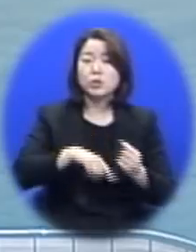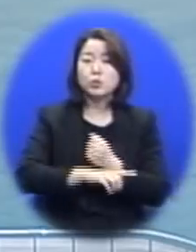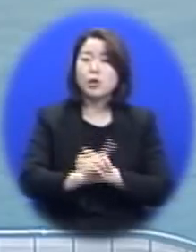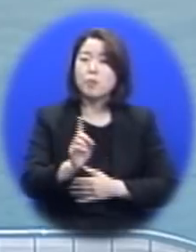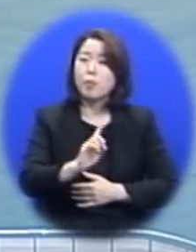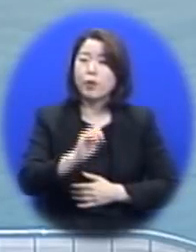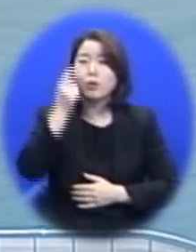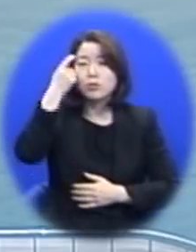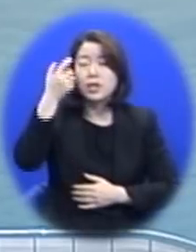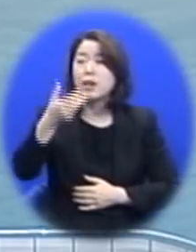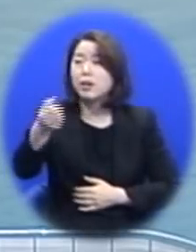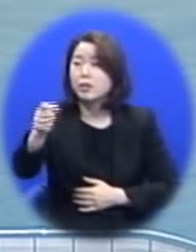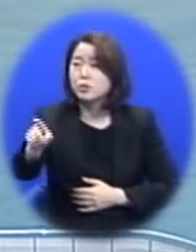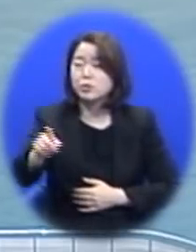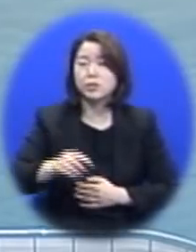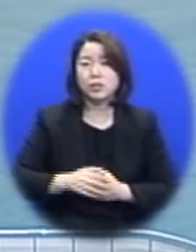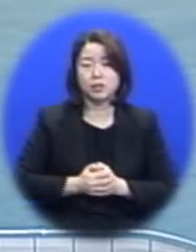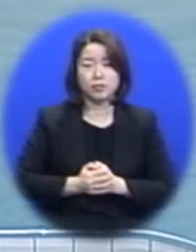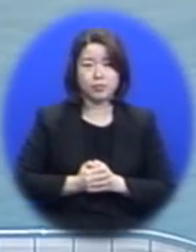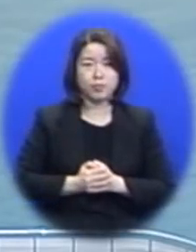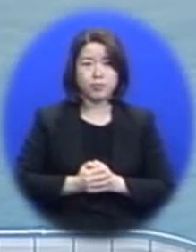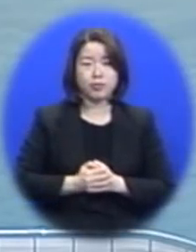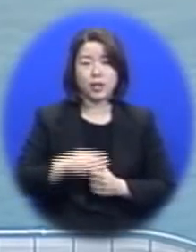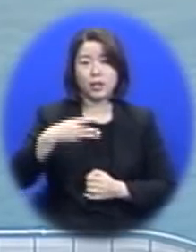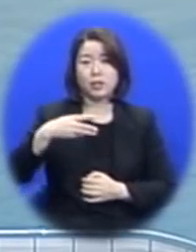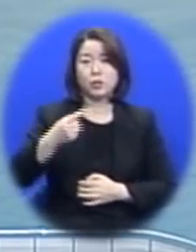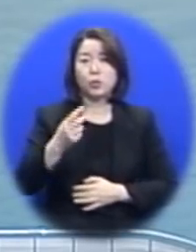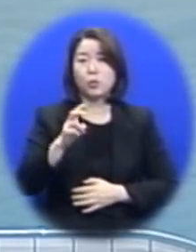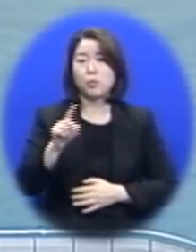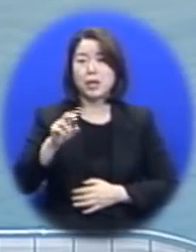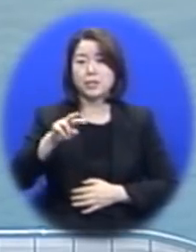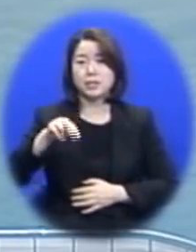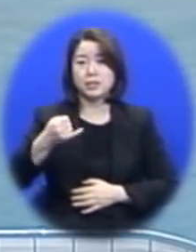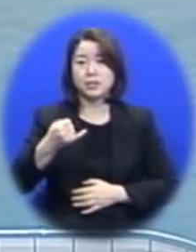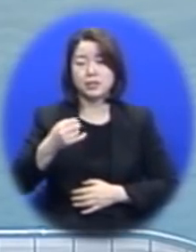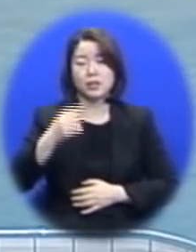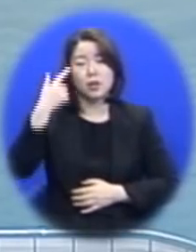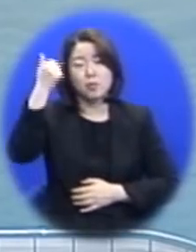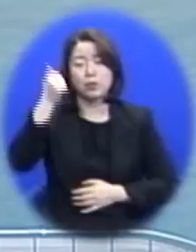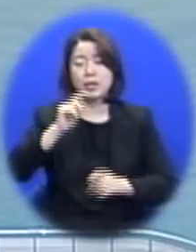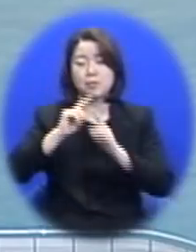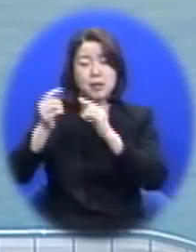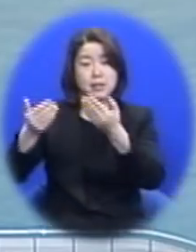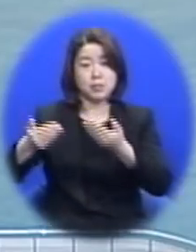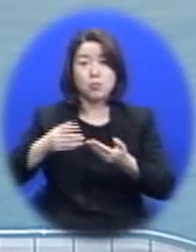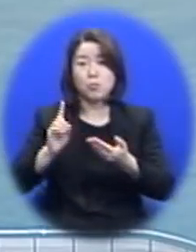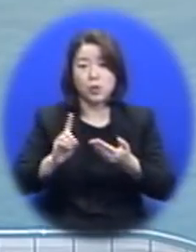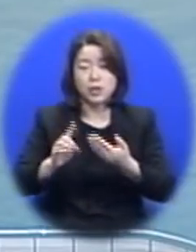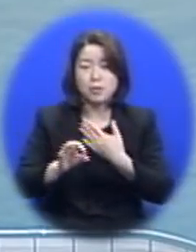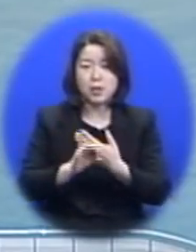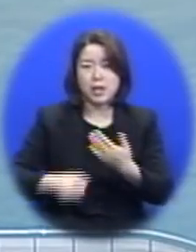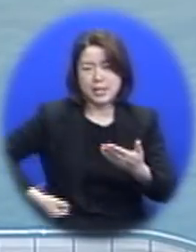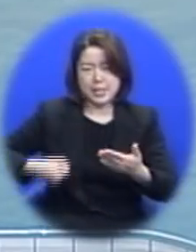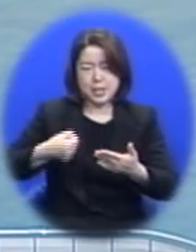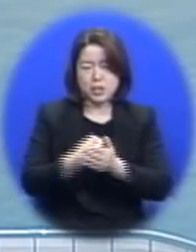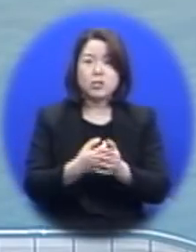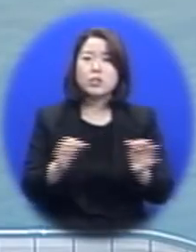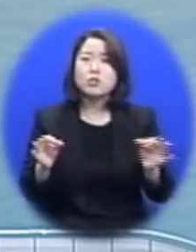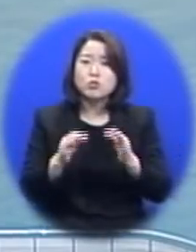뭐라고 생각하니? 그랬더니 그 토마스라는 목사님이 말씀했어요. 결정적인